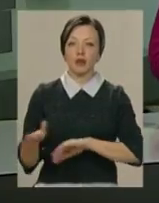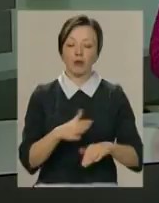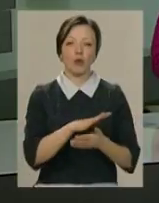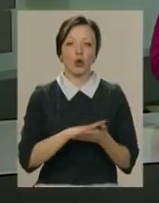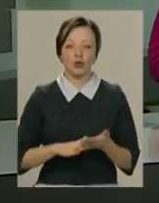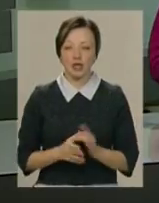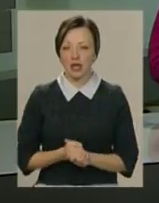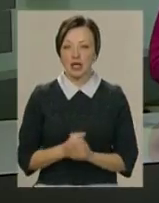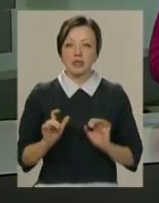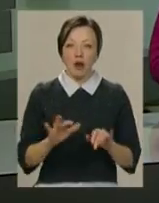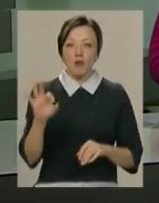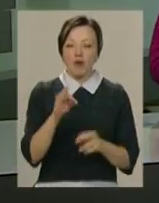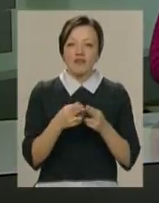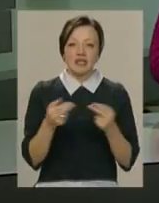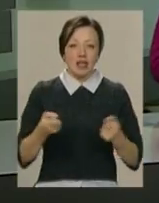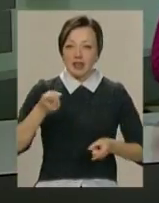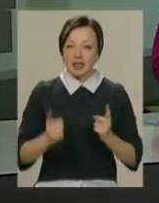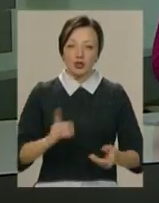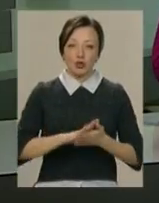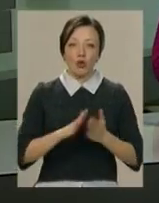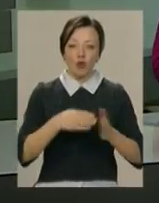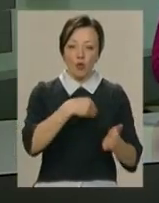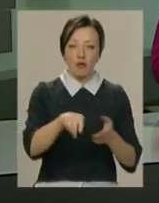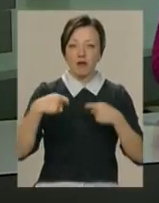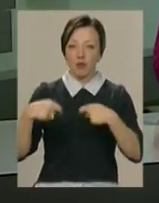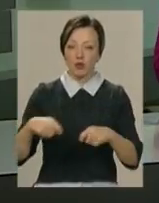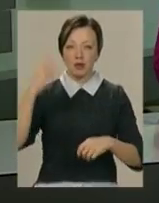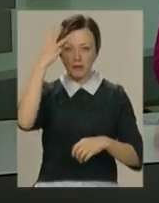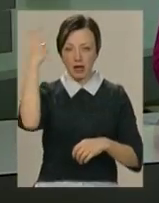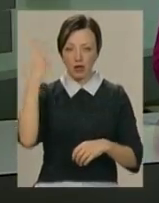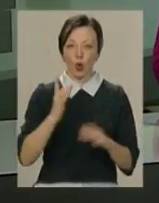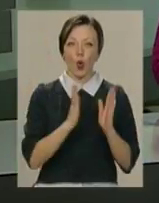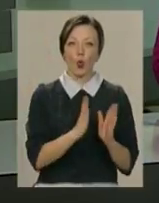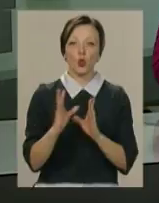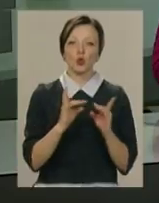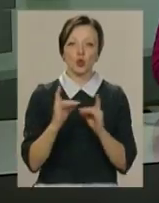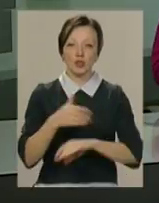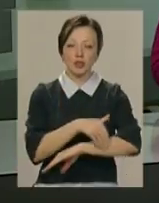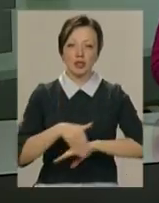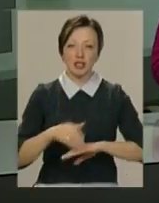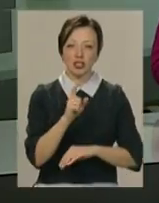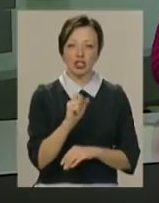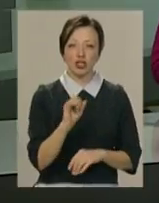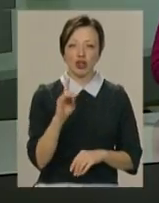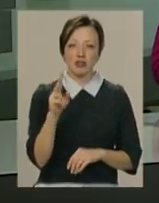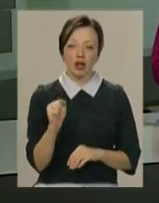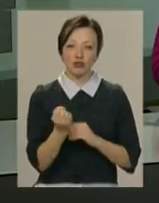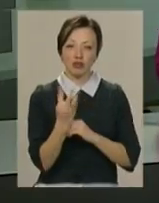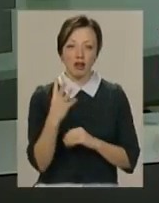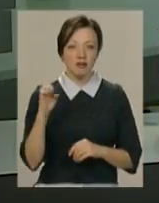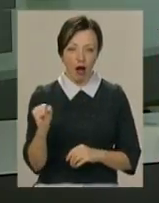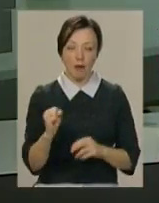Продовжуємо. Справу про визнання недійсним договору купівлі-продажу хмельницького гуртожитку за адресою Зарічанська,